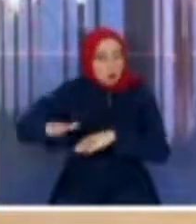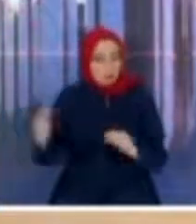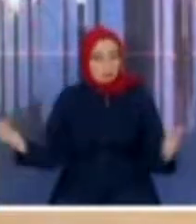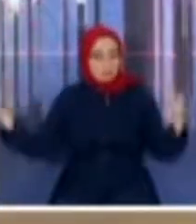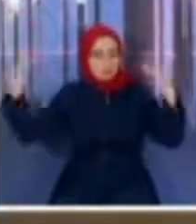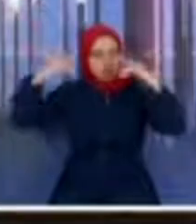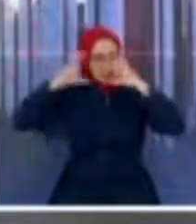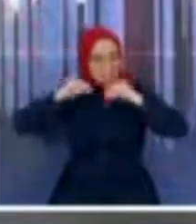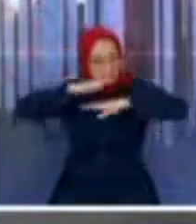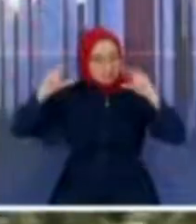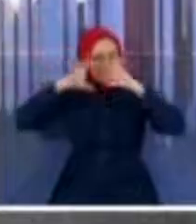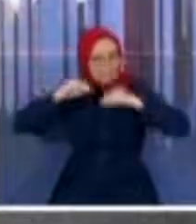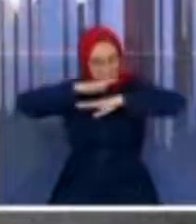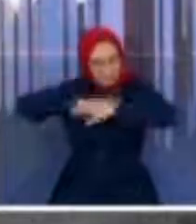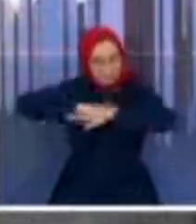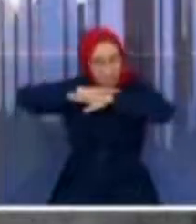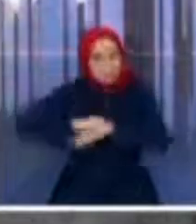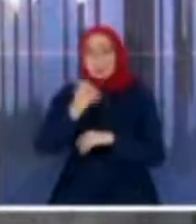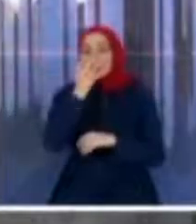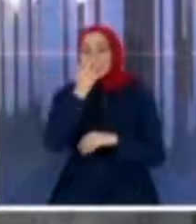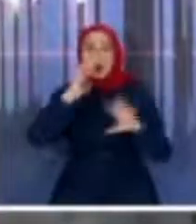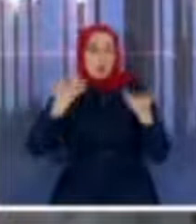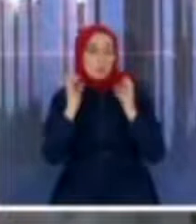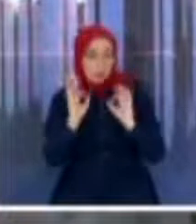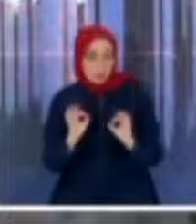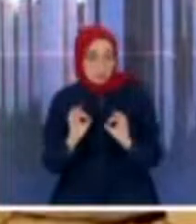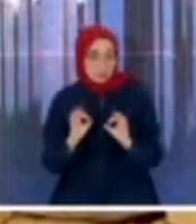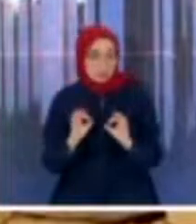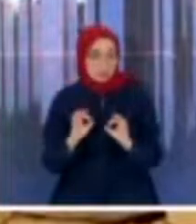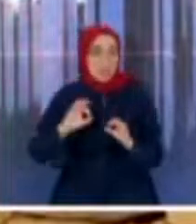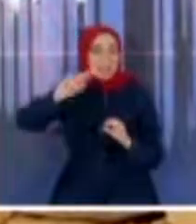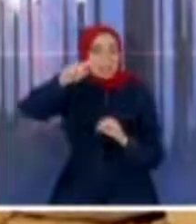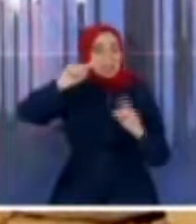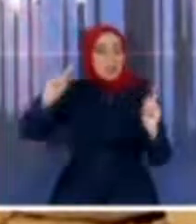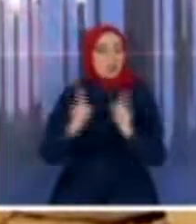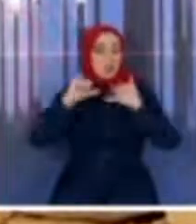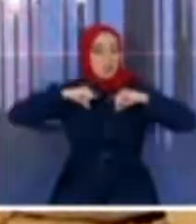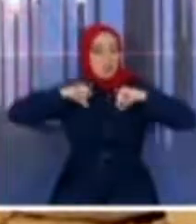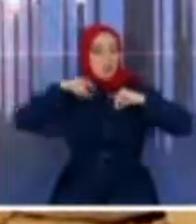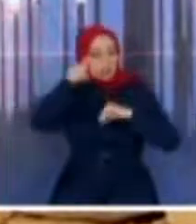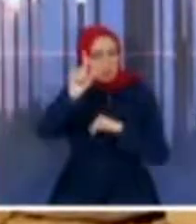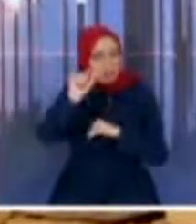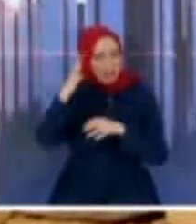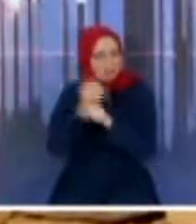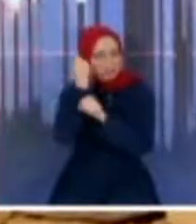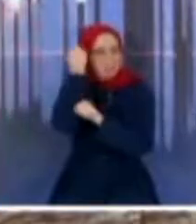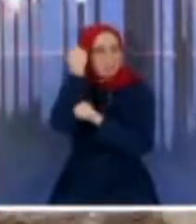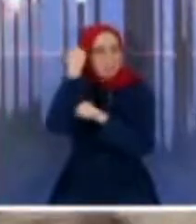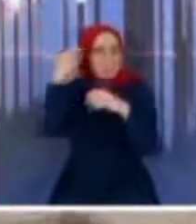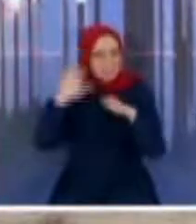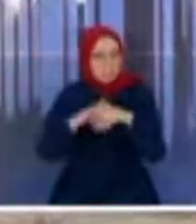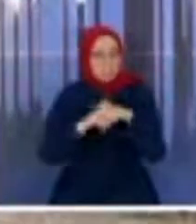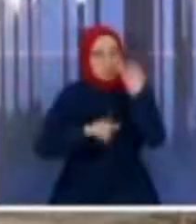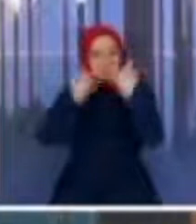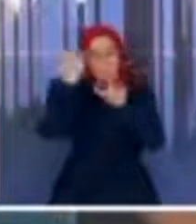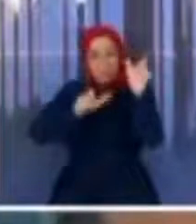الأولية. نتيجة الدور الأول كانت لصالح جمعية شباب تونس يؤثر، اللي خلى كل من جمعية صوت الشاب